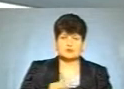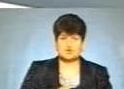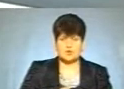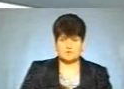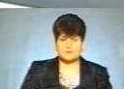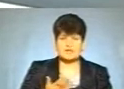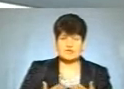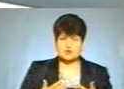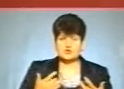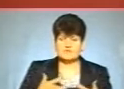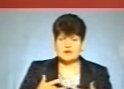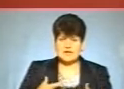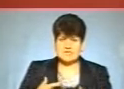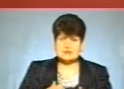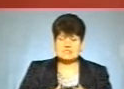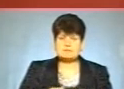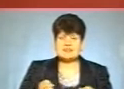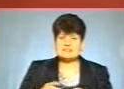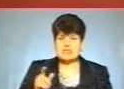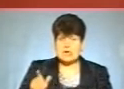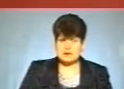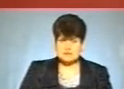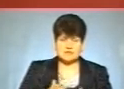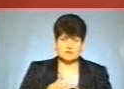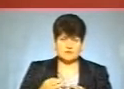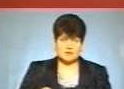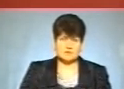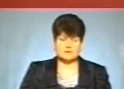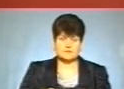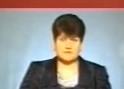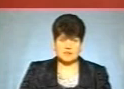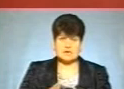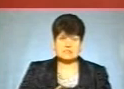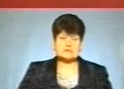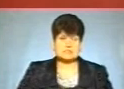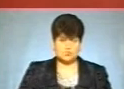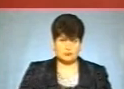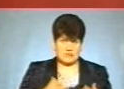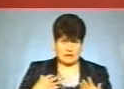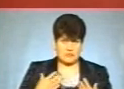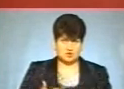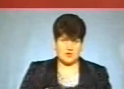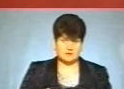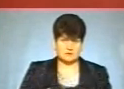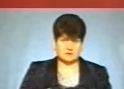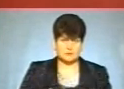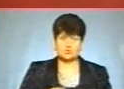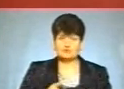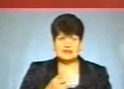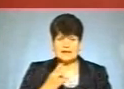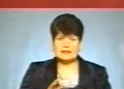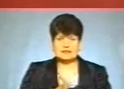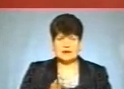Власне, якщо звільняють спеціаліста, але є вакантна посада заступника начальника, то тут... Тут вже не